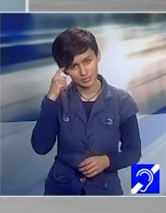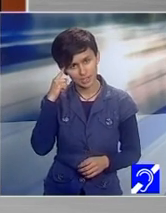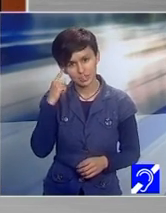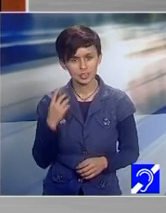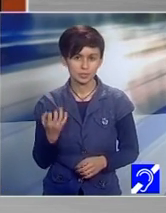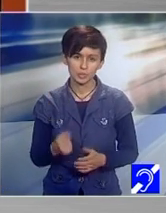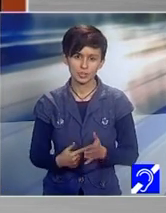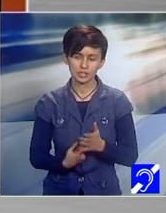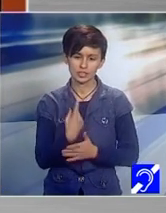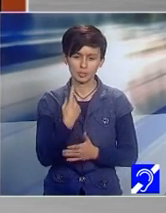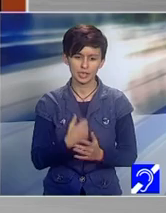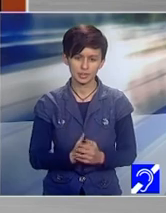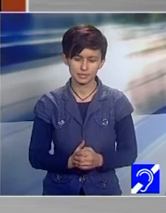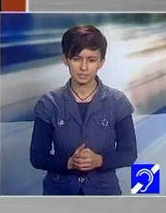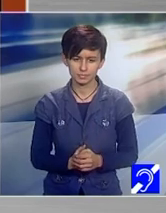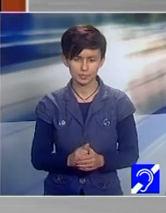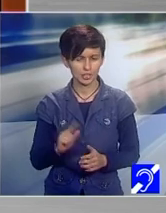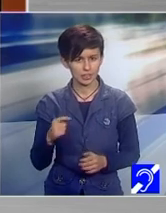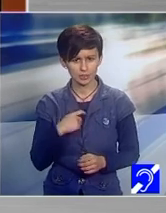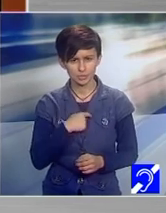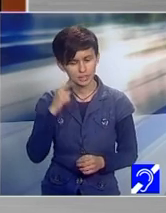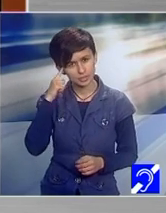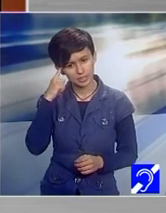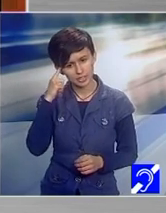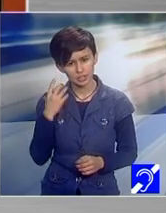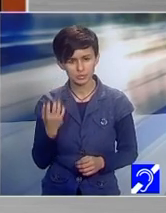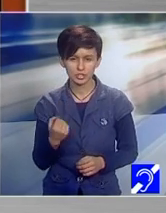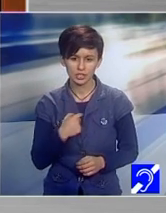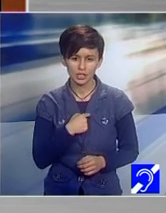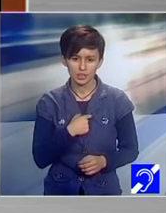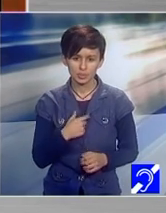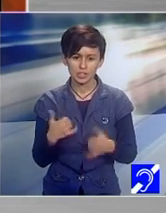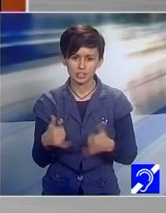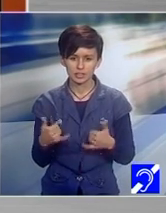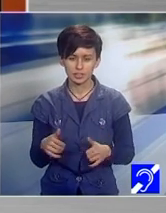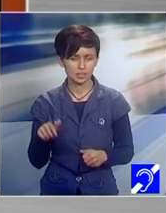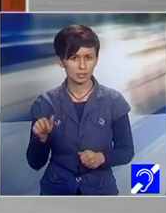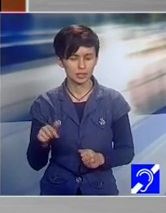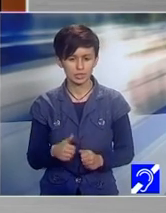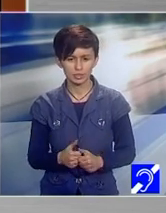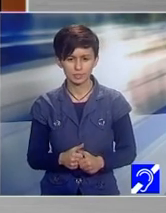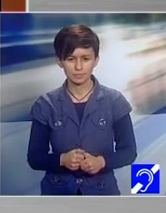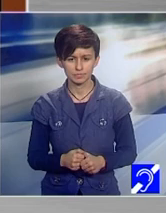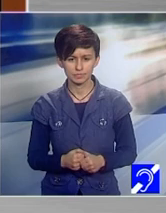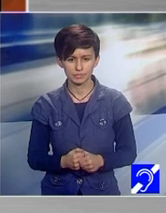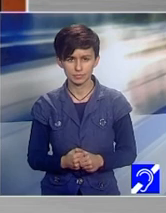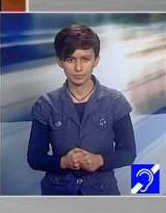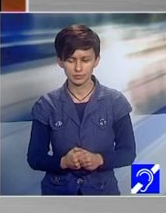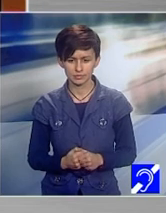imaginăm ce s-ar putea sau ce ar putea să se fi întâmplat acolo.